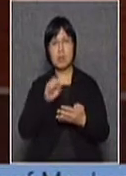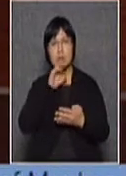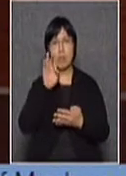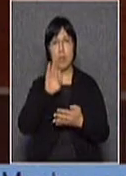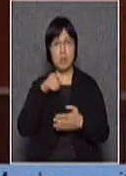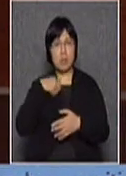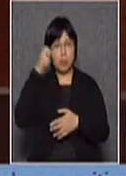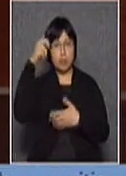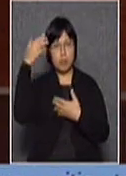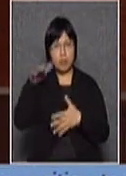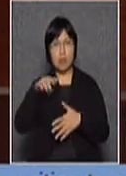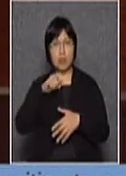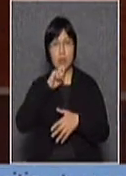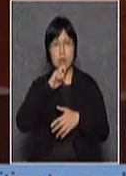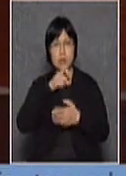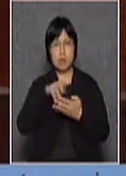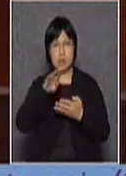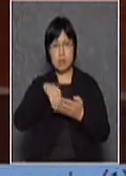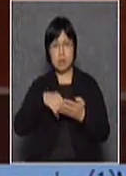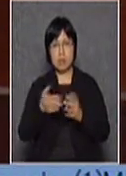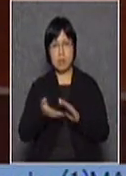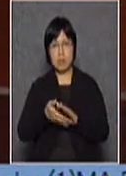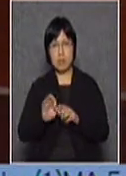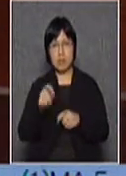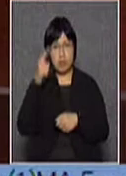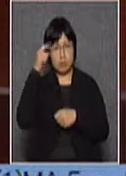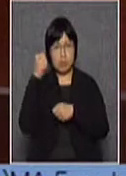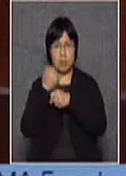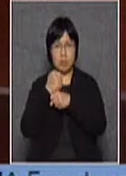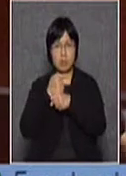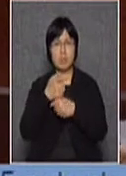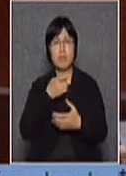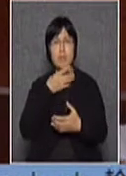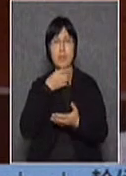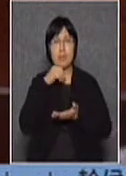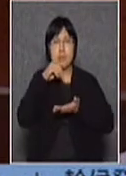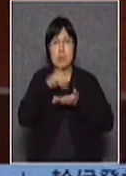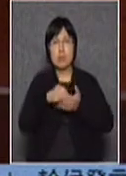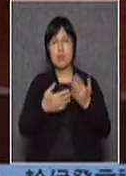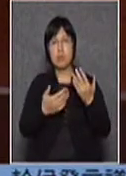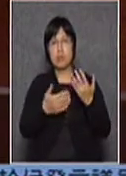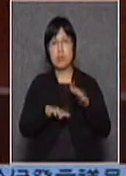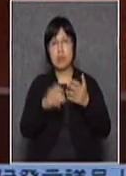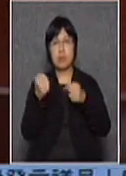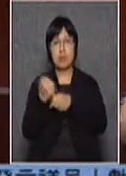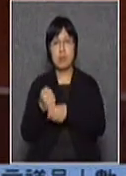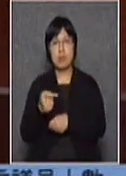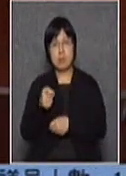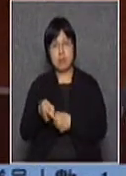過做才說沒有時間表，即是想做，不過未決定何時做而已。這